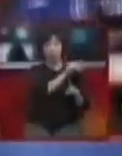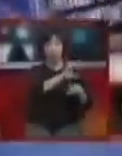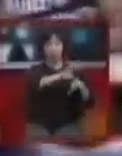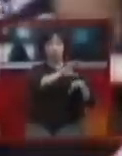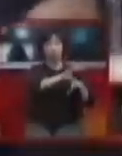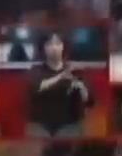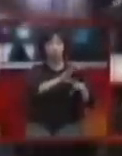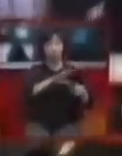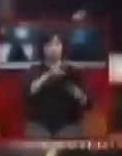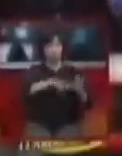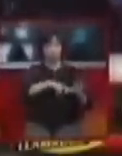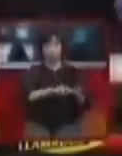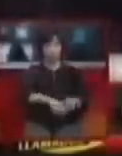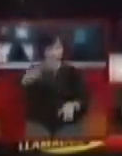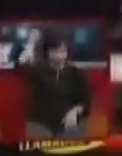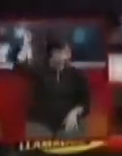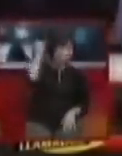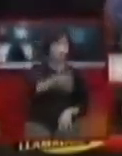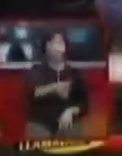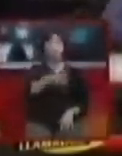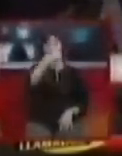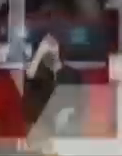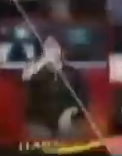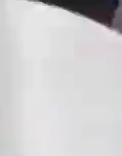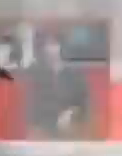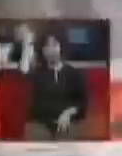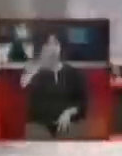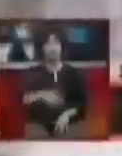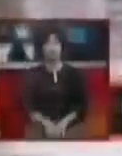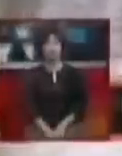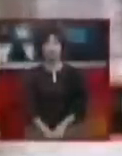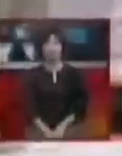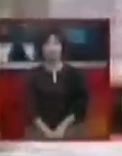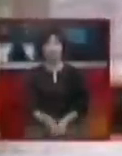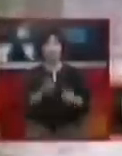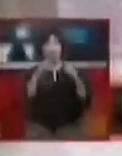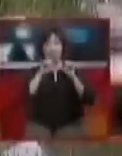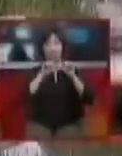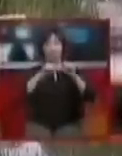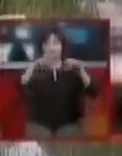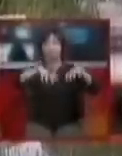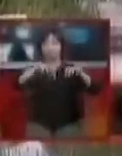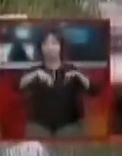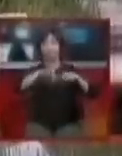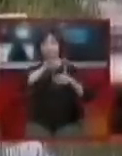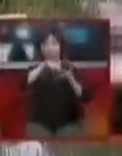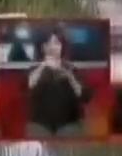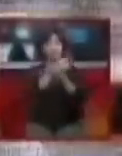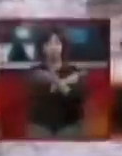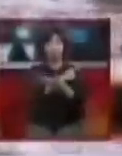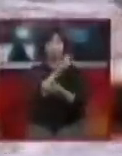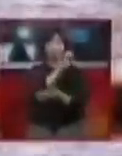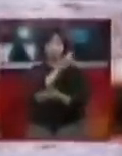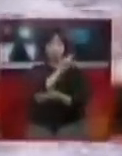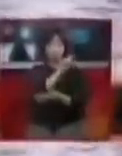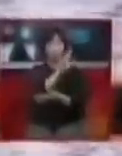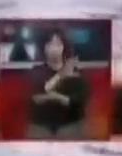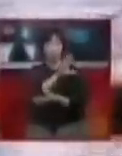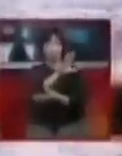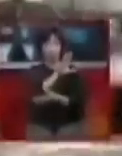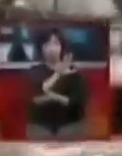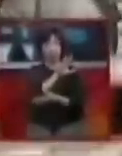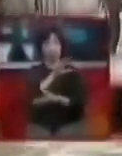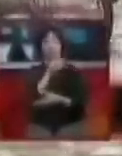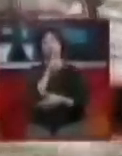Cone naghagis ng upuan dahil sa galit. At walang patid na ulan itong weekend, nagdulot ng mga